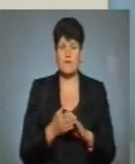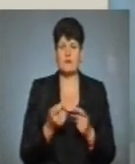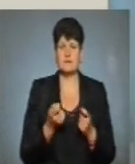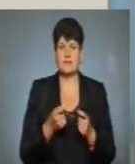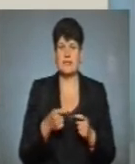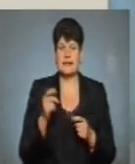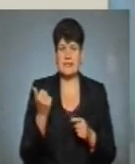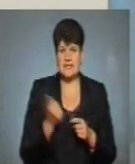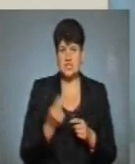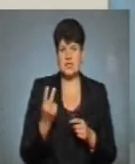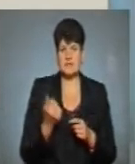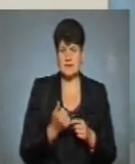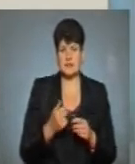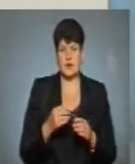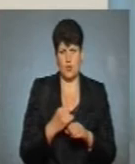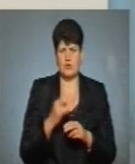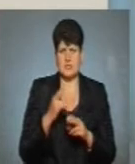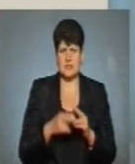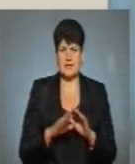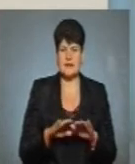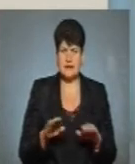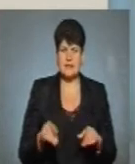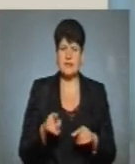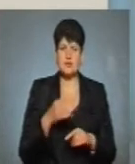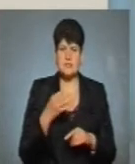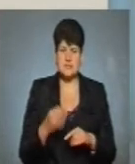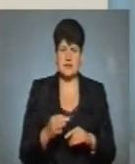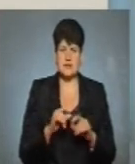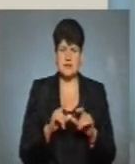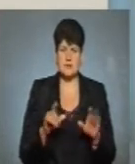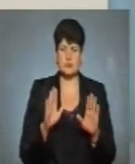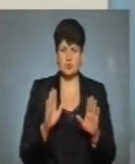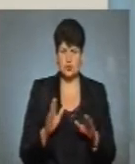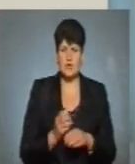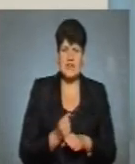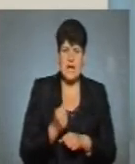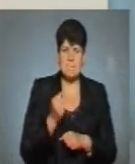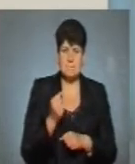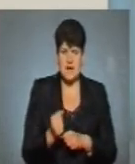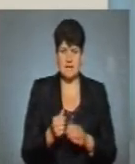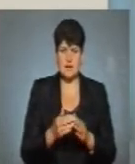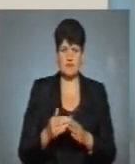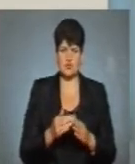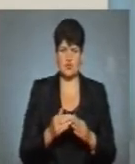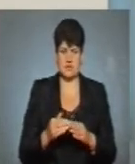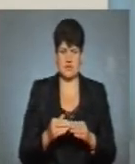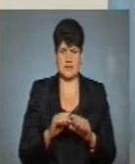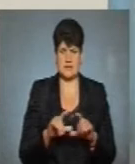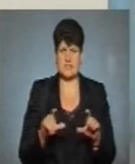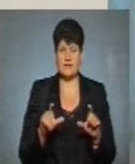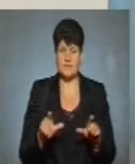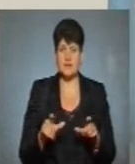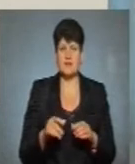і роботи будуть завершені. Дітки тих закладів, які я озвучила, будуть направлені в сусідні дошкільні установи. Це